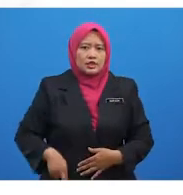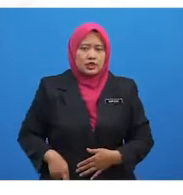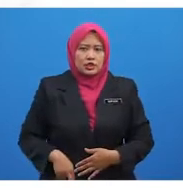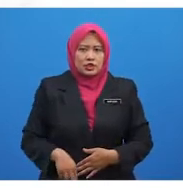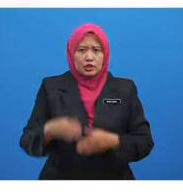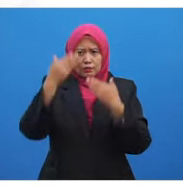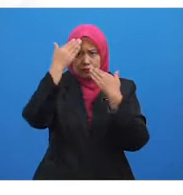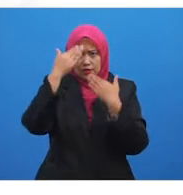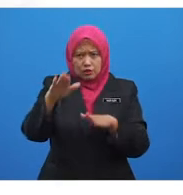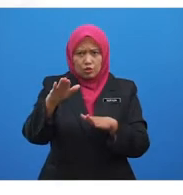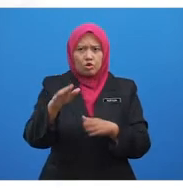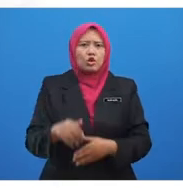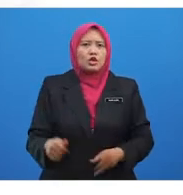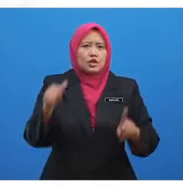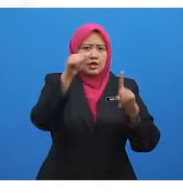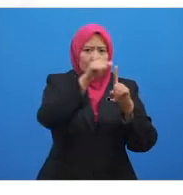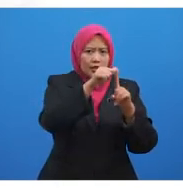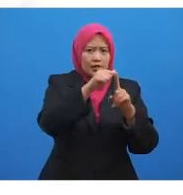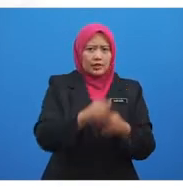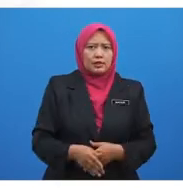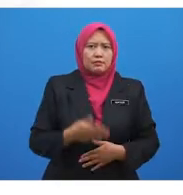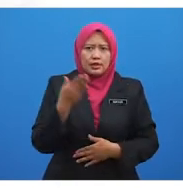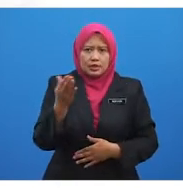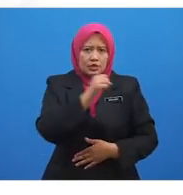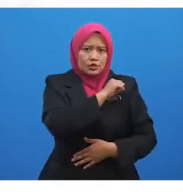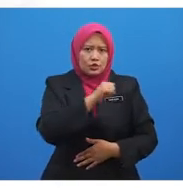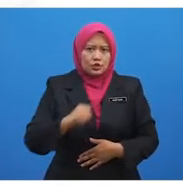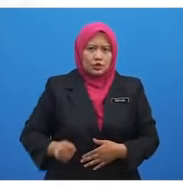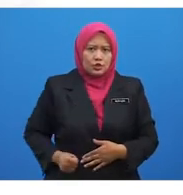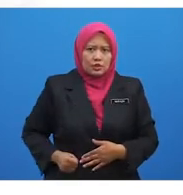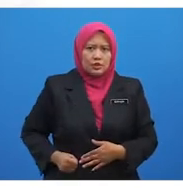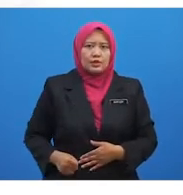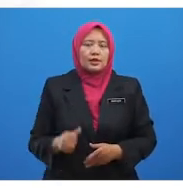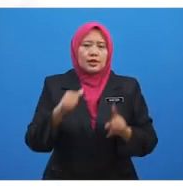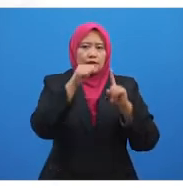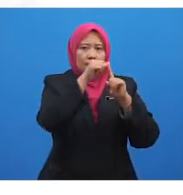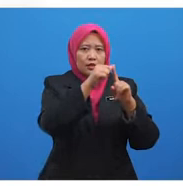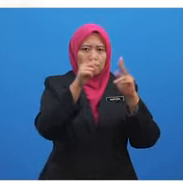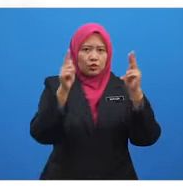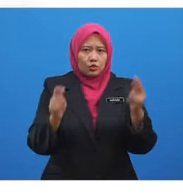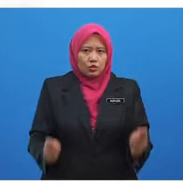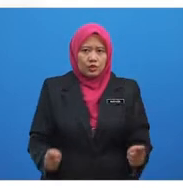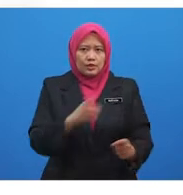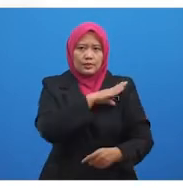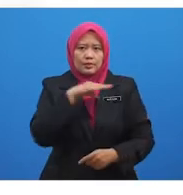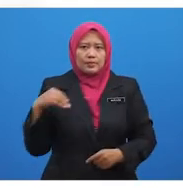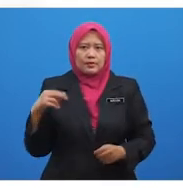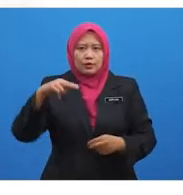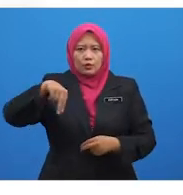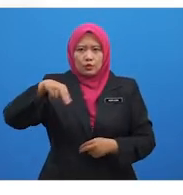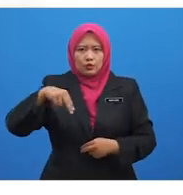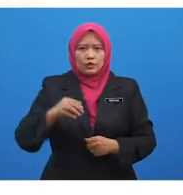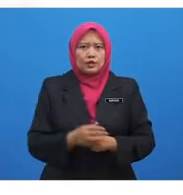mengarahkan tukang dan utas agar segera membina istana. Seterusnya, masyarakat yang rajin